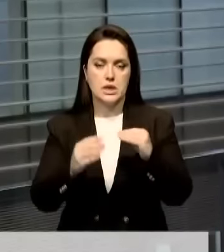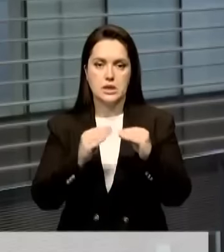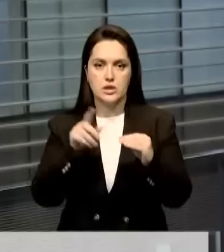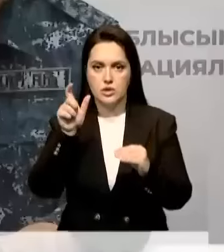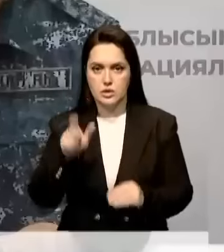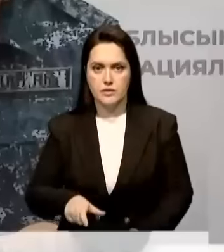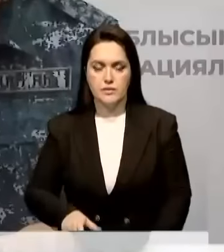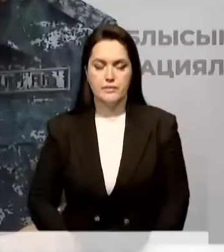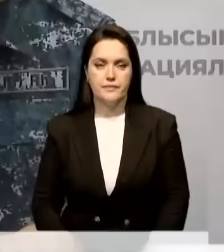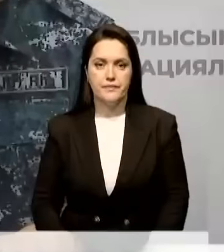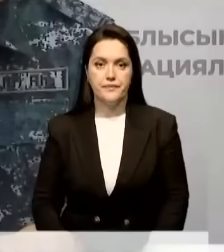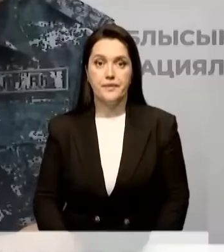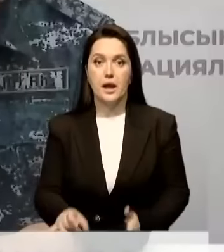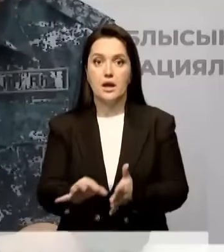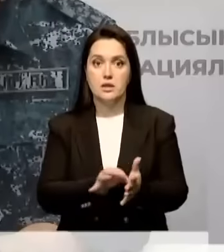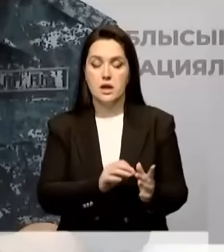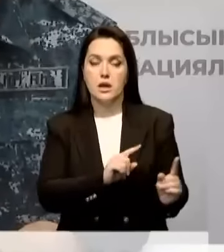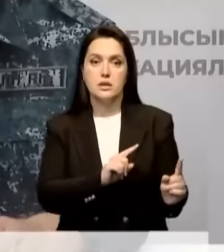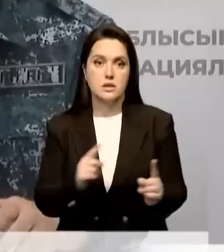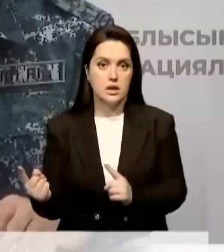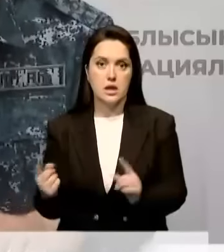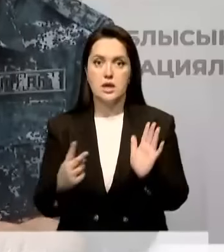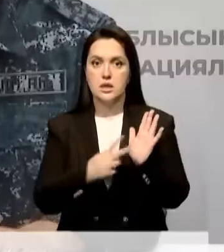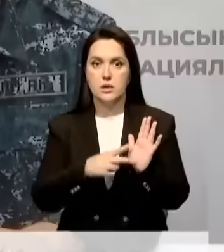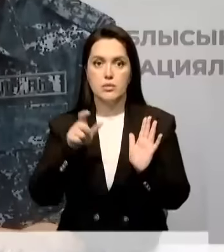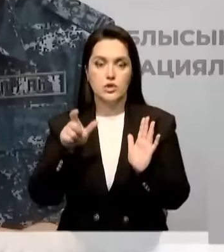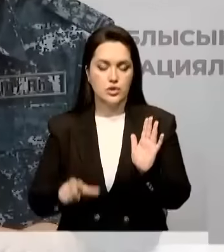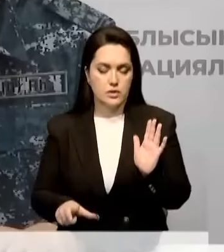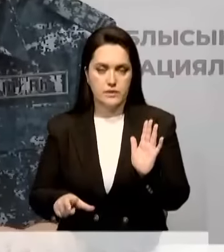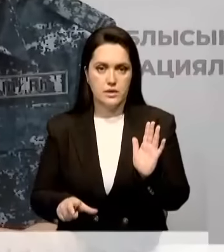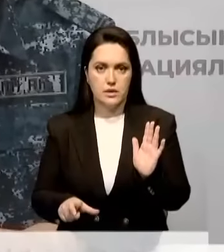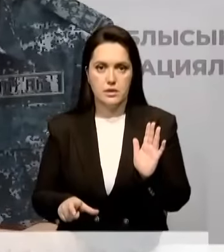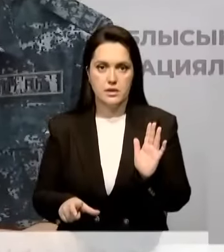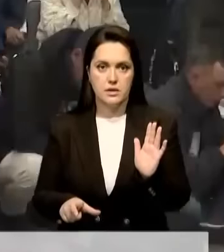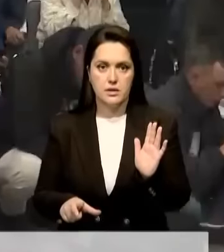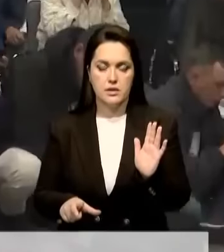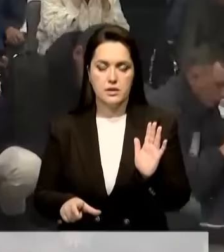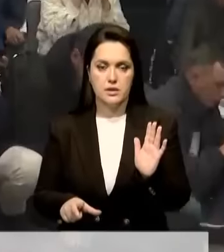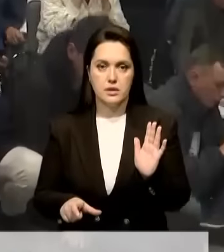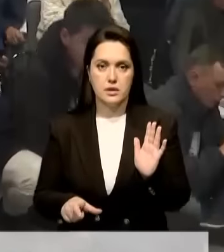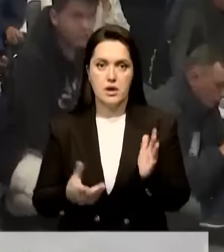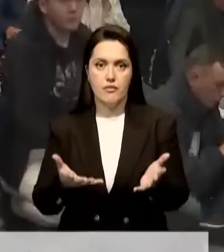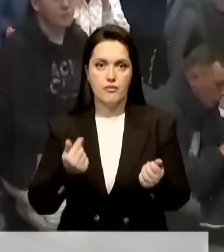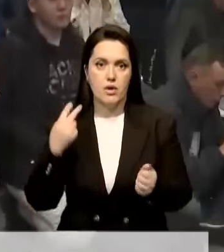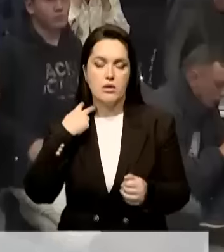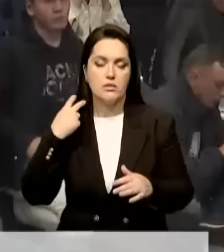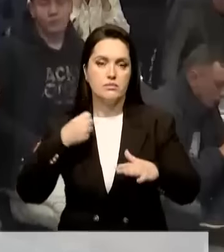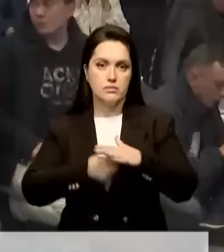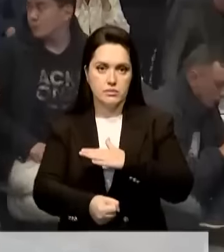человек. На месте сразу были задержаны 7 подозреваемых, да, и взяты были под